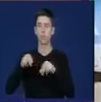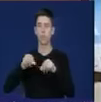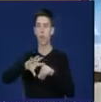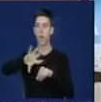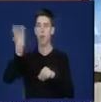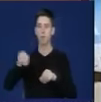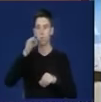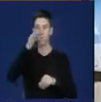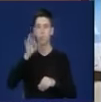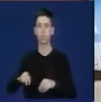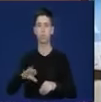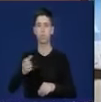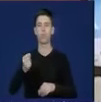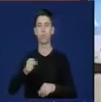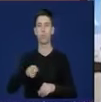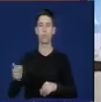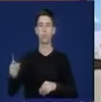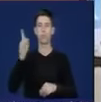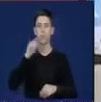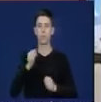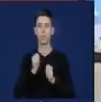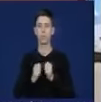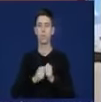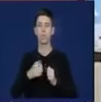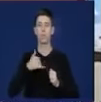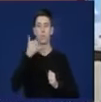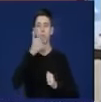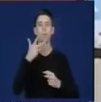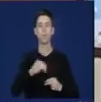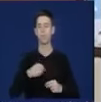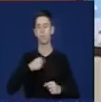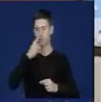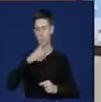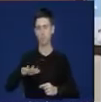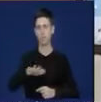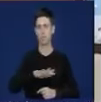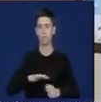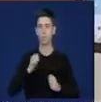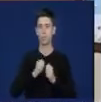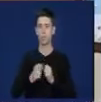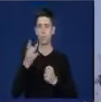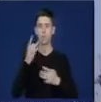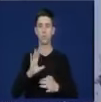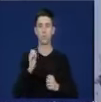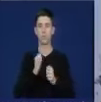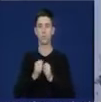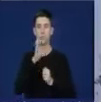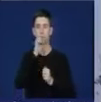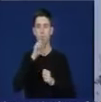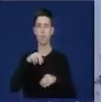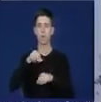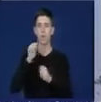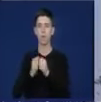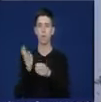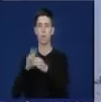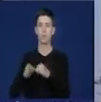tanıyırdı. Yani, ama biz soruşunda axıllı bol, haradasın, eləsi buralıdayım, qəhdi deməkdir ki, haradayım. Ön cəbhədə